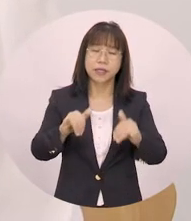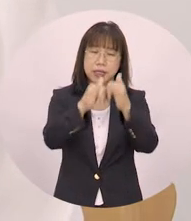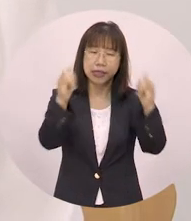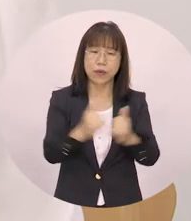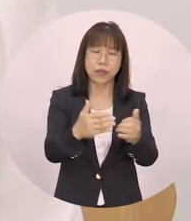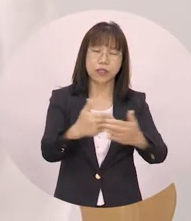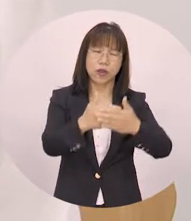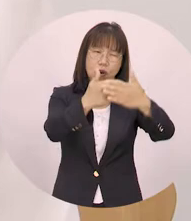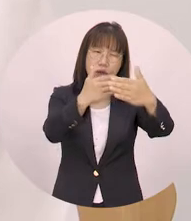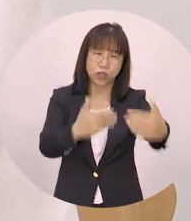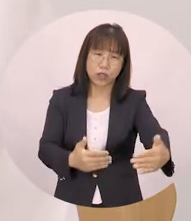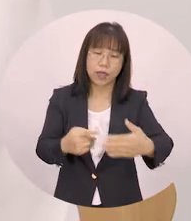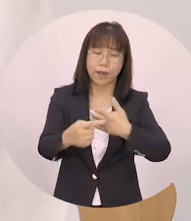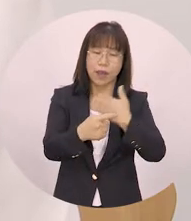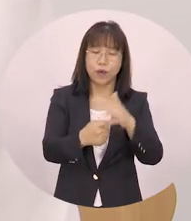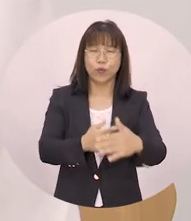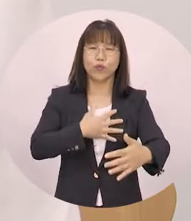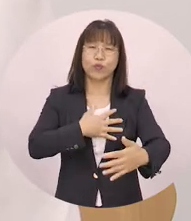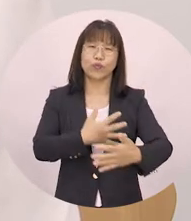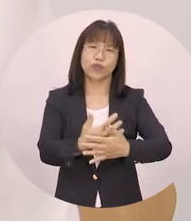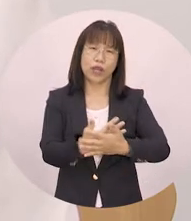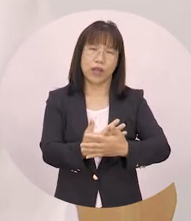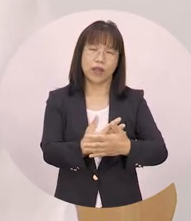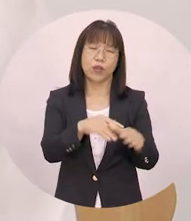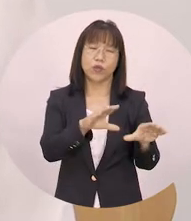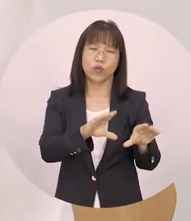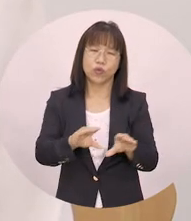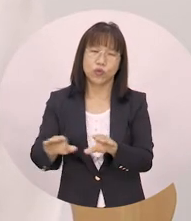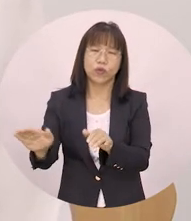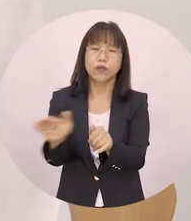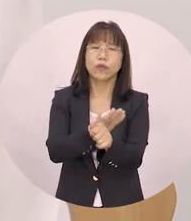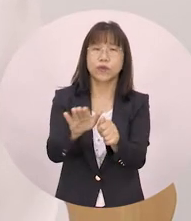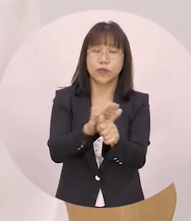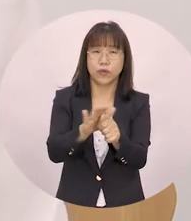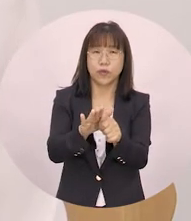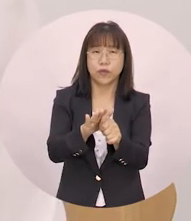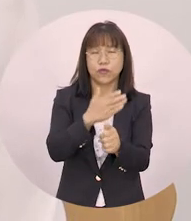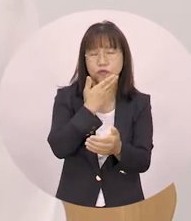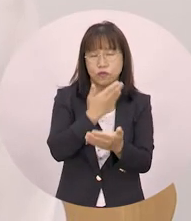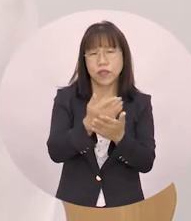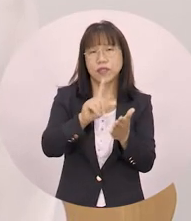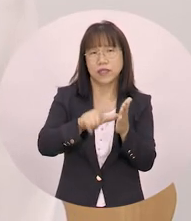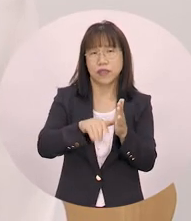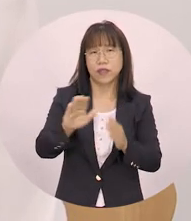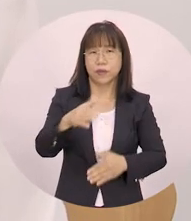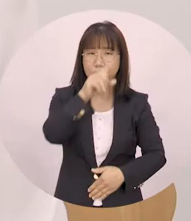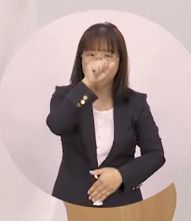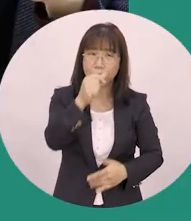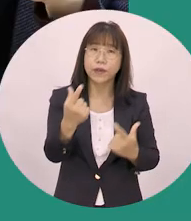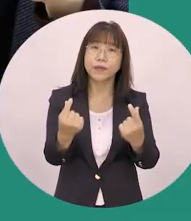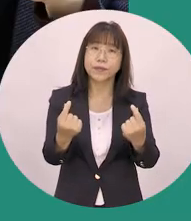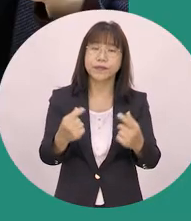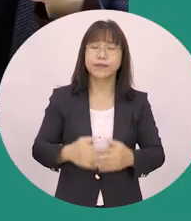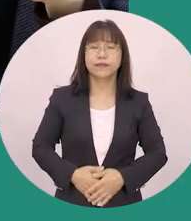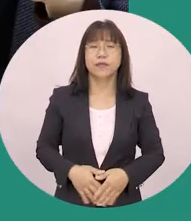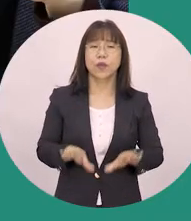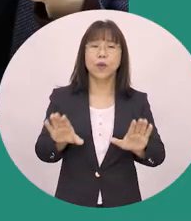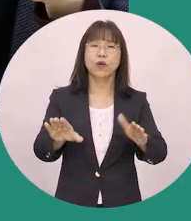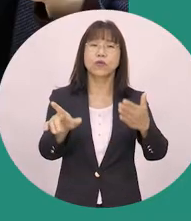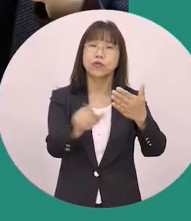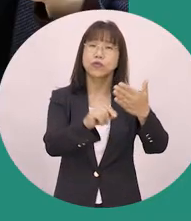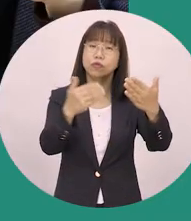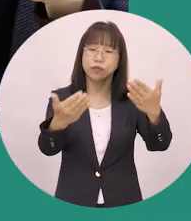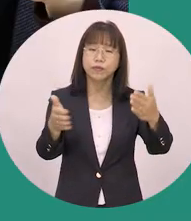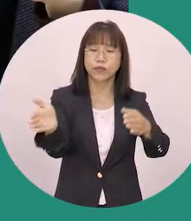사회적 거리두기로 불안한 마음을 다스릴 수 있는 소중한 강의가 되었으면 좋겠습니다. 오는